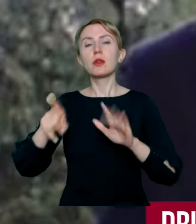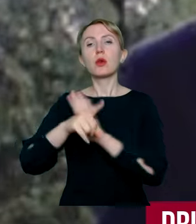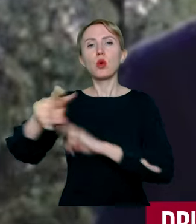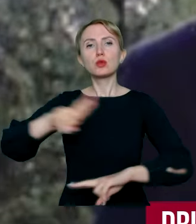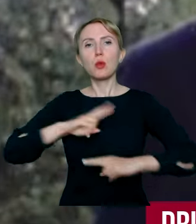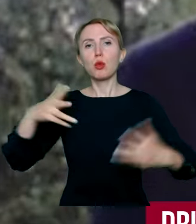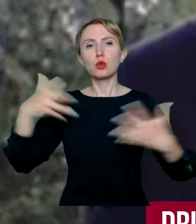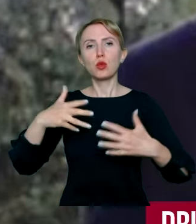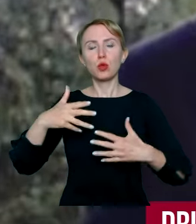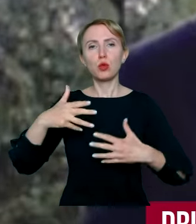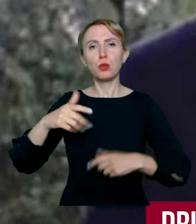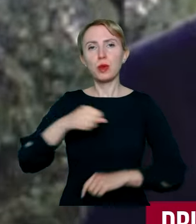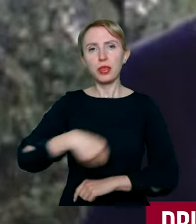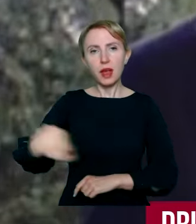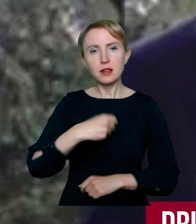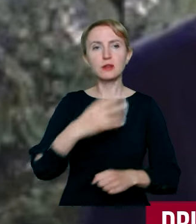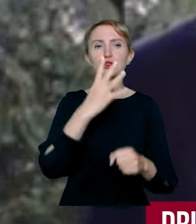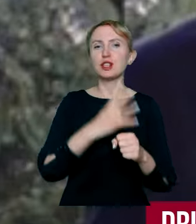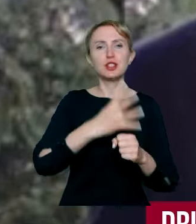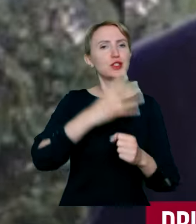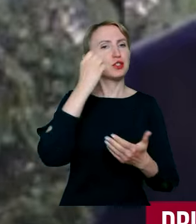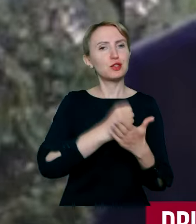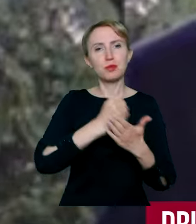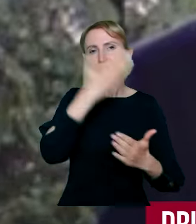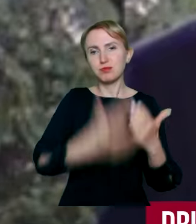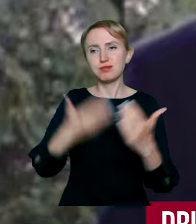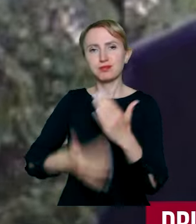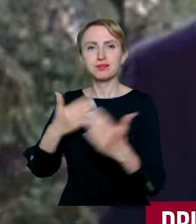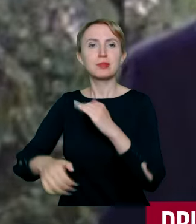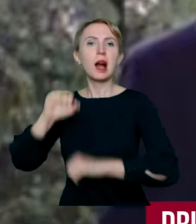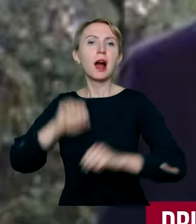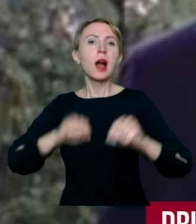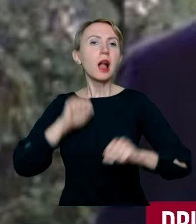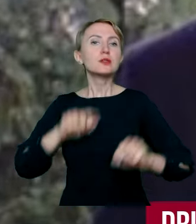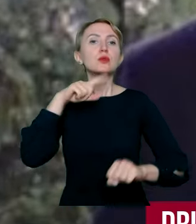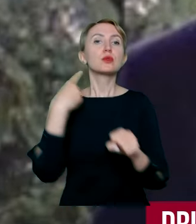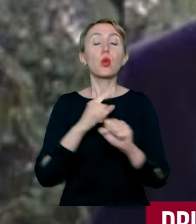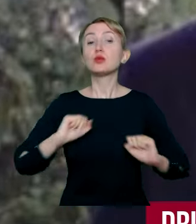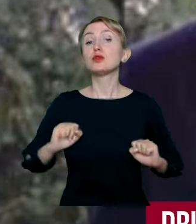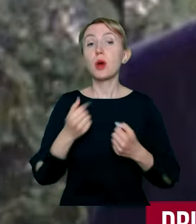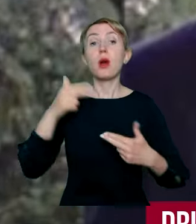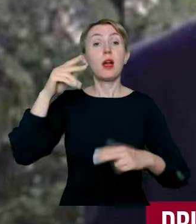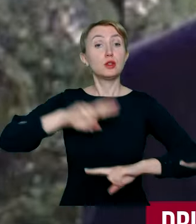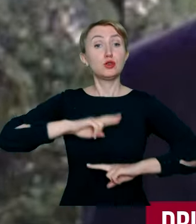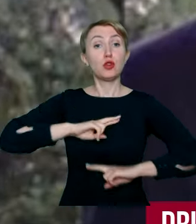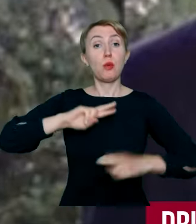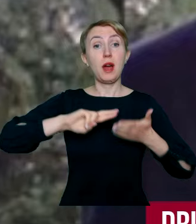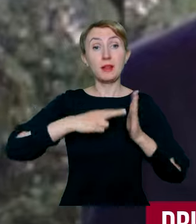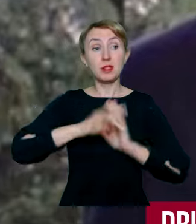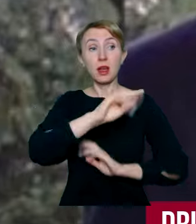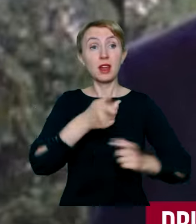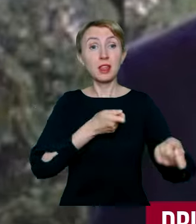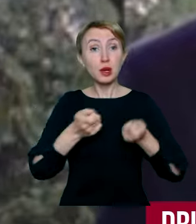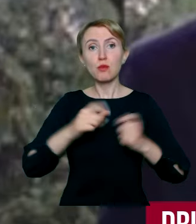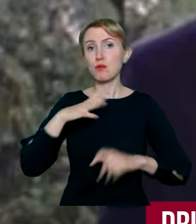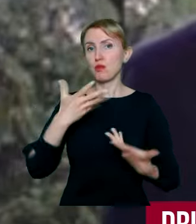klubowi tenisowemu. Przegrał 40 spraw, a sąd w konkluzji stwierdził, że działania w sopockiej administracji pod jego kierownictwem